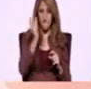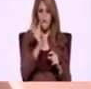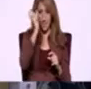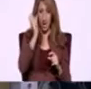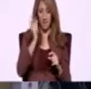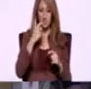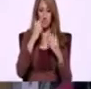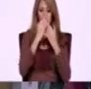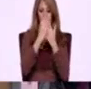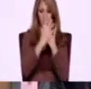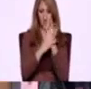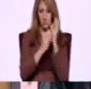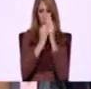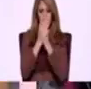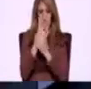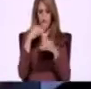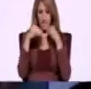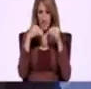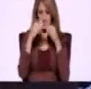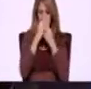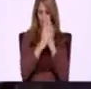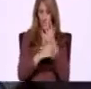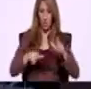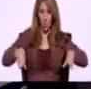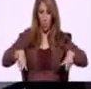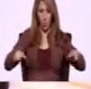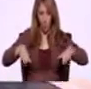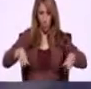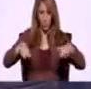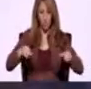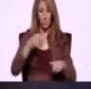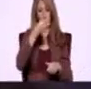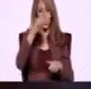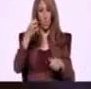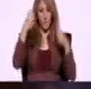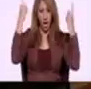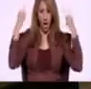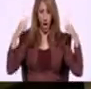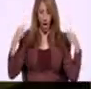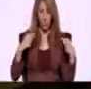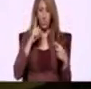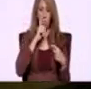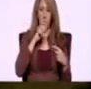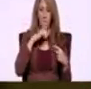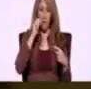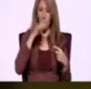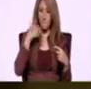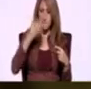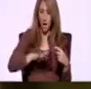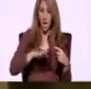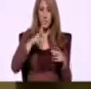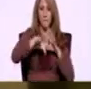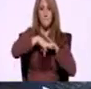صناعية و100 كرسي متحرك، كما ستجهز 300 من العرائس اليتيمات وتشارك في 200